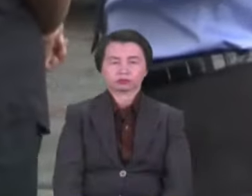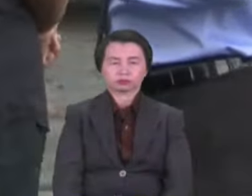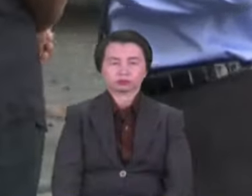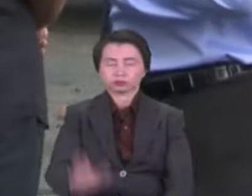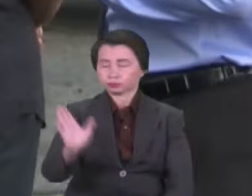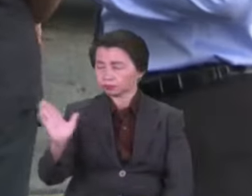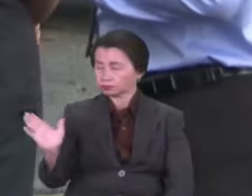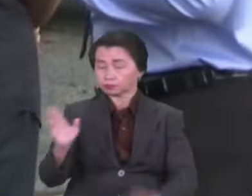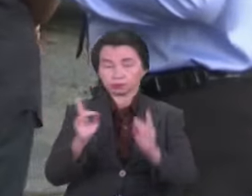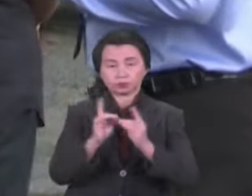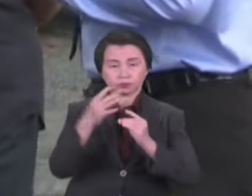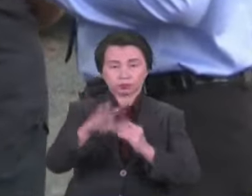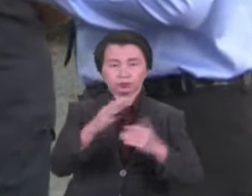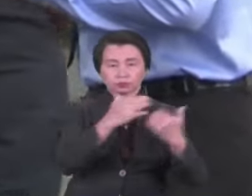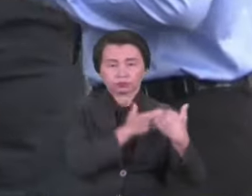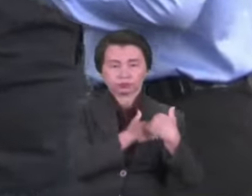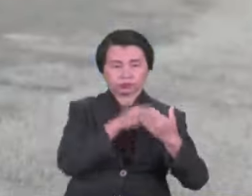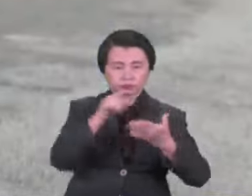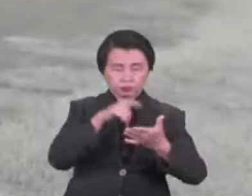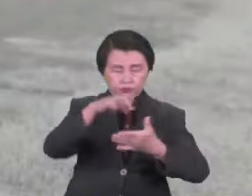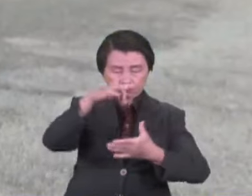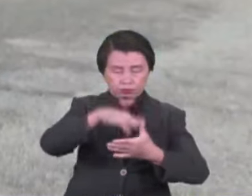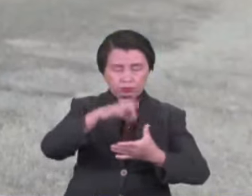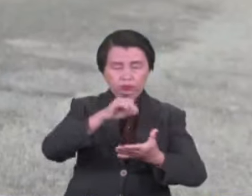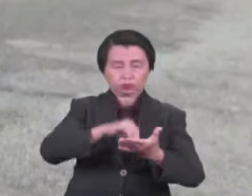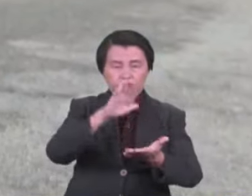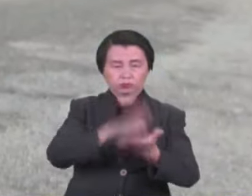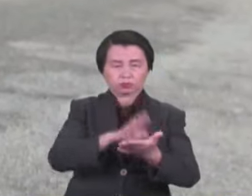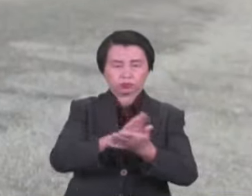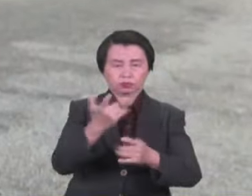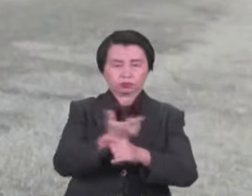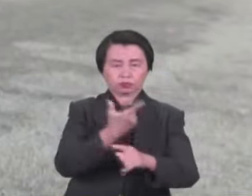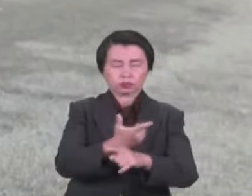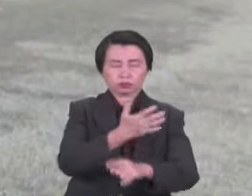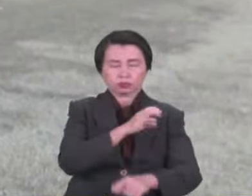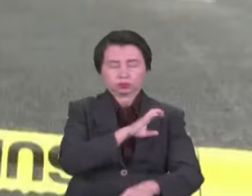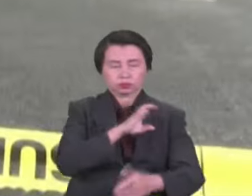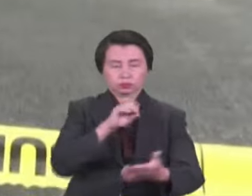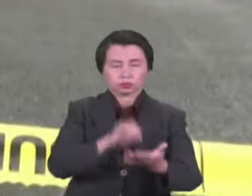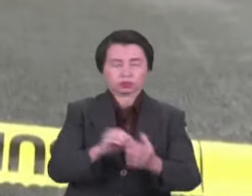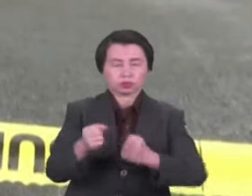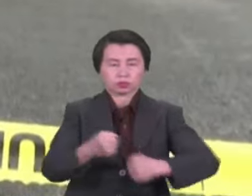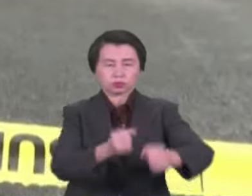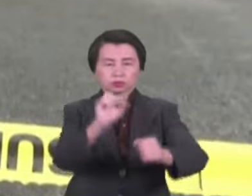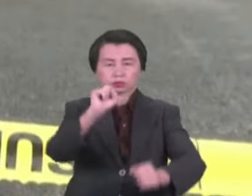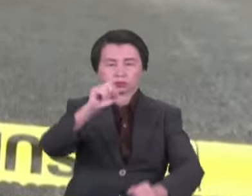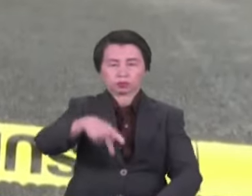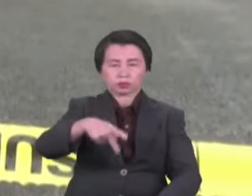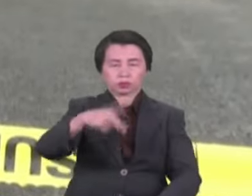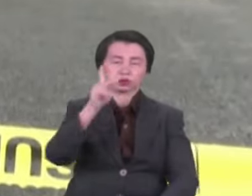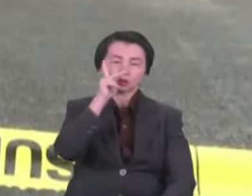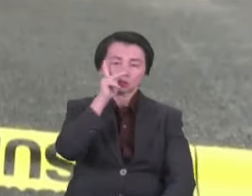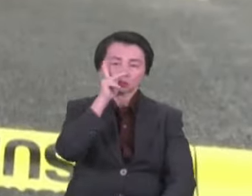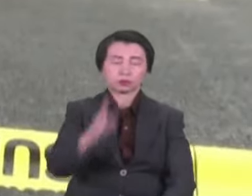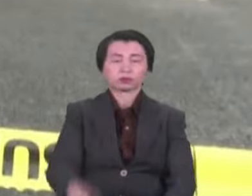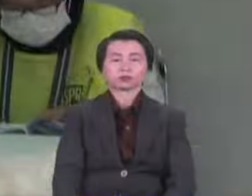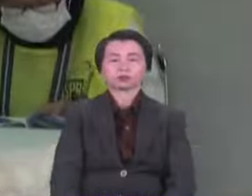Beliau ditemui selepas menunaikan tanggungjawab undian awal di Sekolah Latihan Asas Kepolisan Daerah Kuala Muda di Sungai Petani.